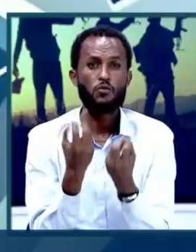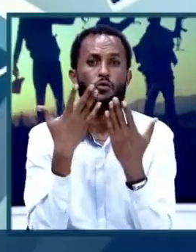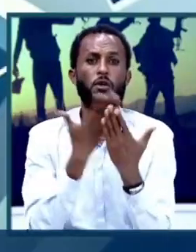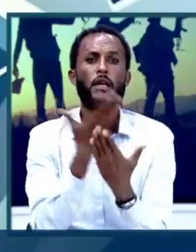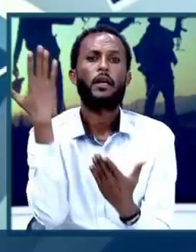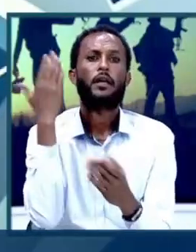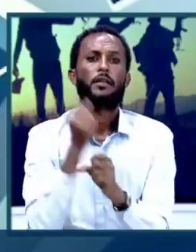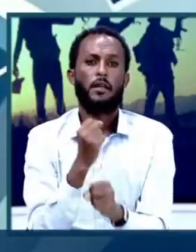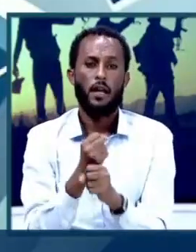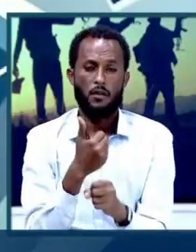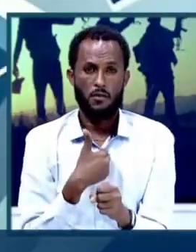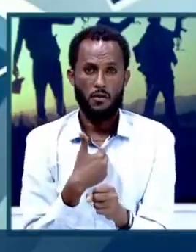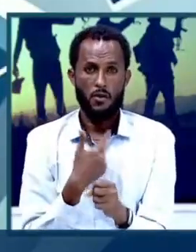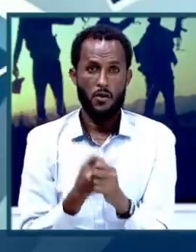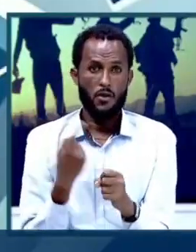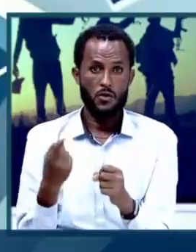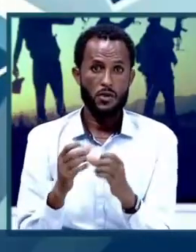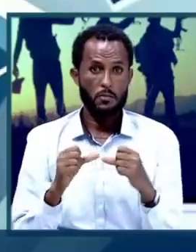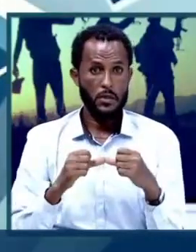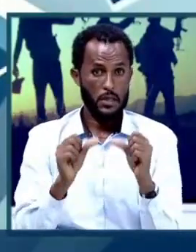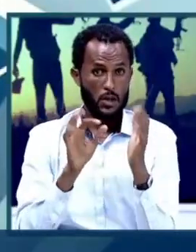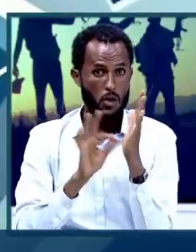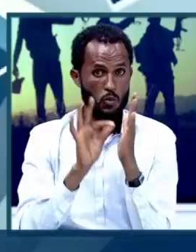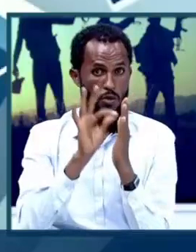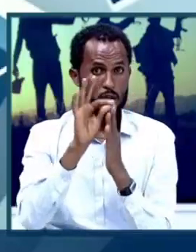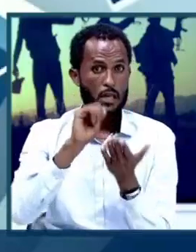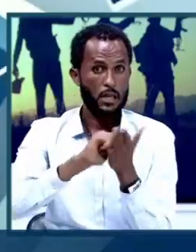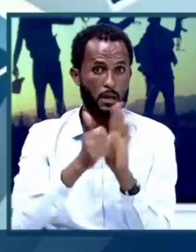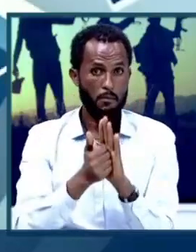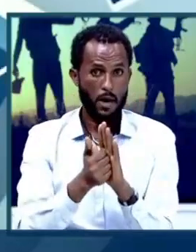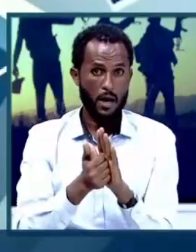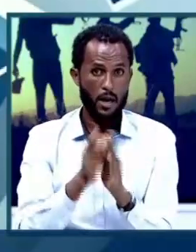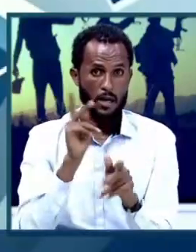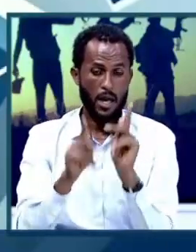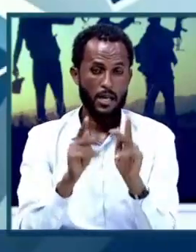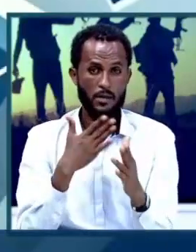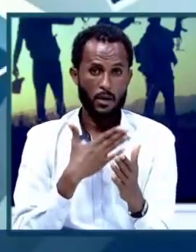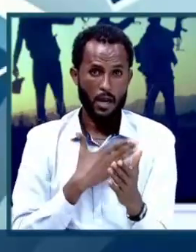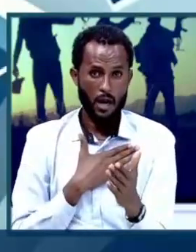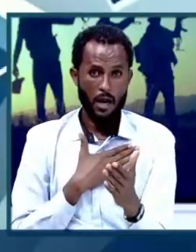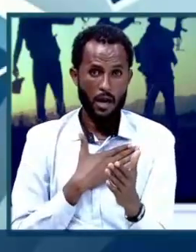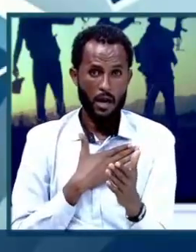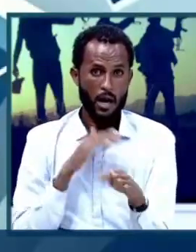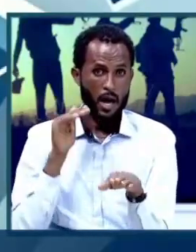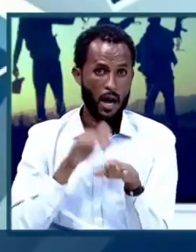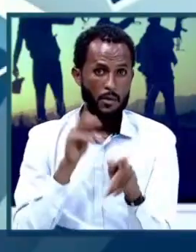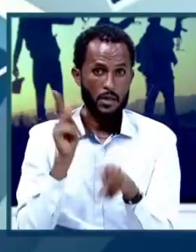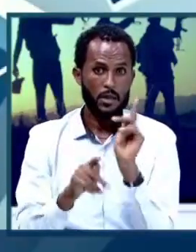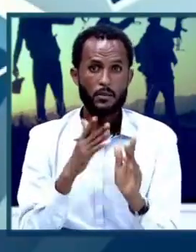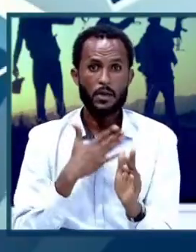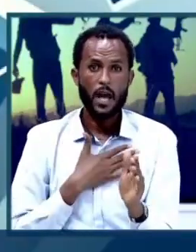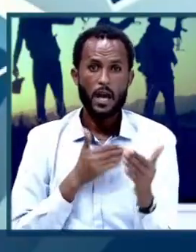ዝስራሕ ዘሎ እዚ ብዝቐፀለ ቁፅሪ ድማ እቲ ናይ ህዝብና ኣብ ልዕሊ ህዝብና ዝበፅሐ